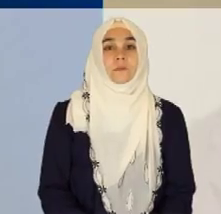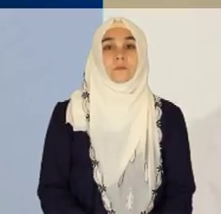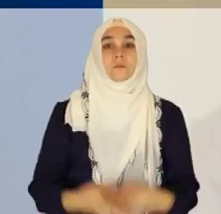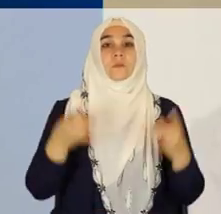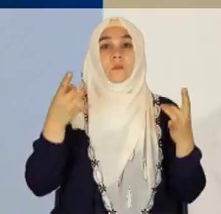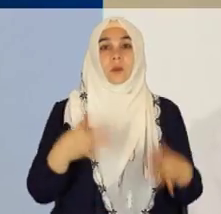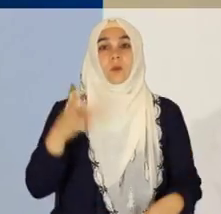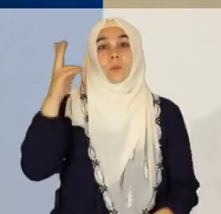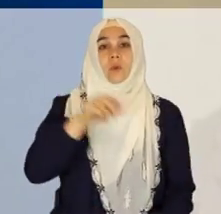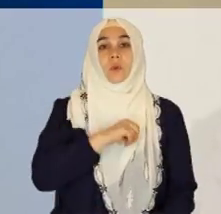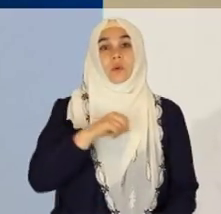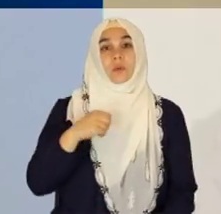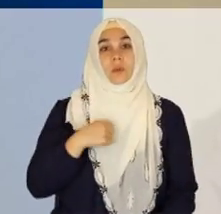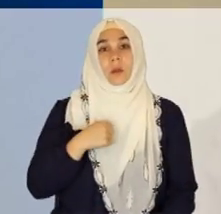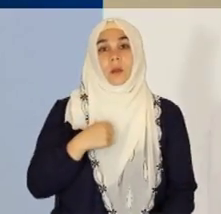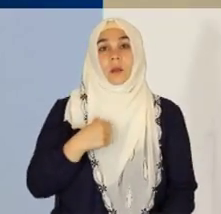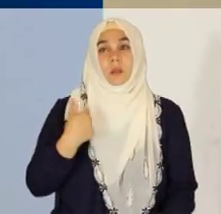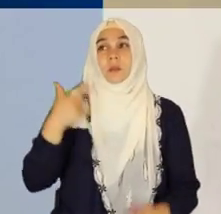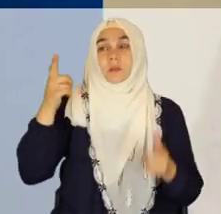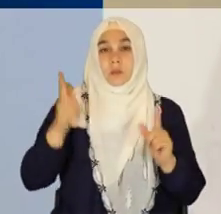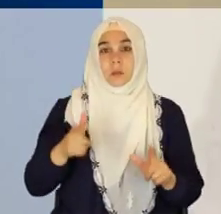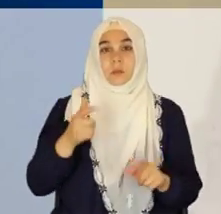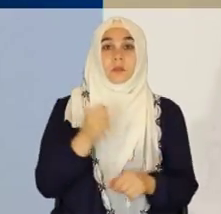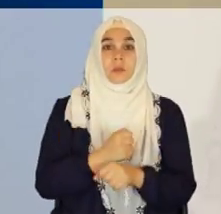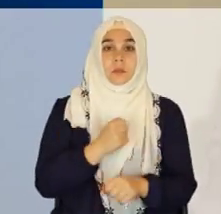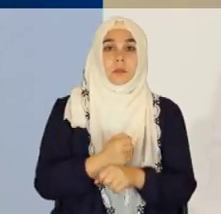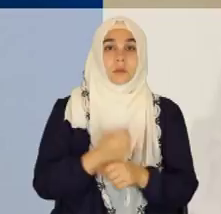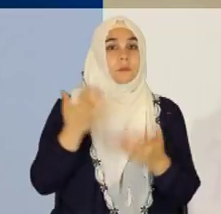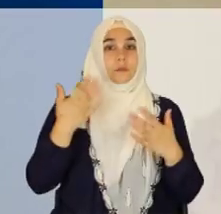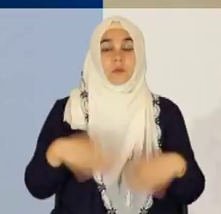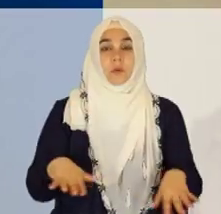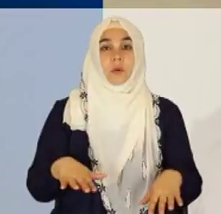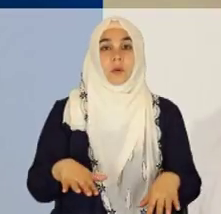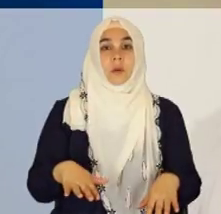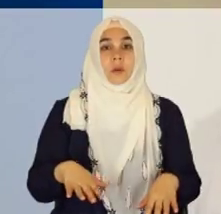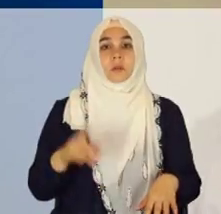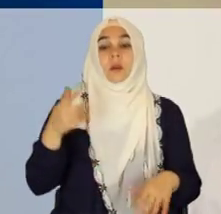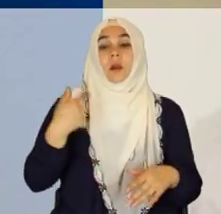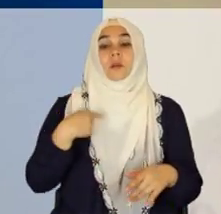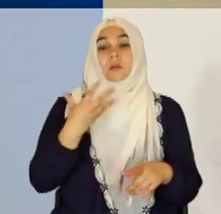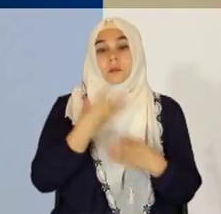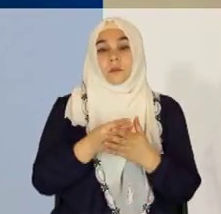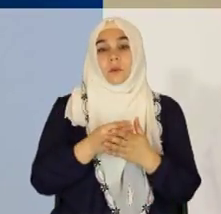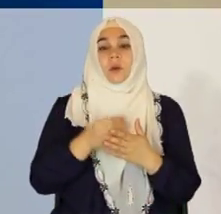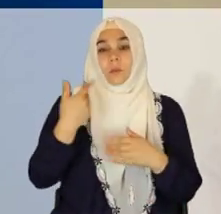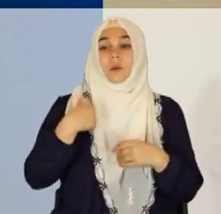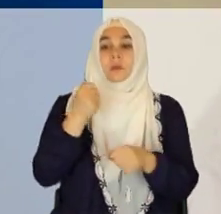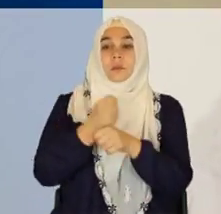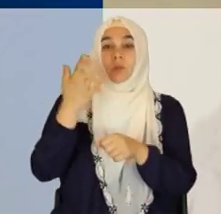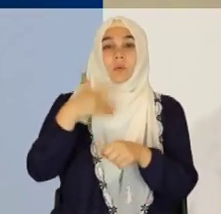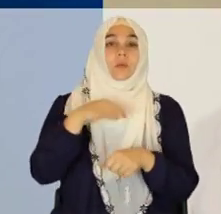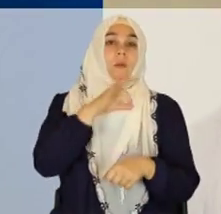Qurib, Xudoning buyrug'i bo'lgan uchungina bajaradi. Bo'lmasa orqasidan bir keladigan foydasini ko'zi